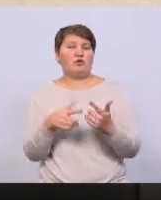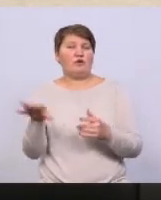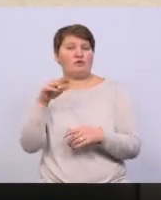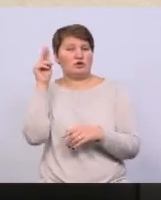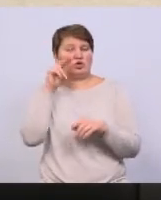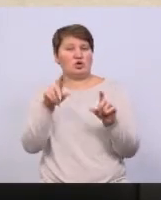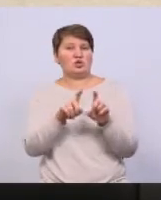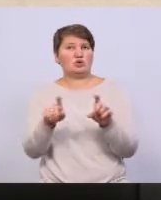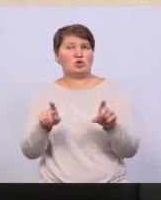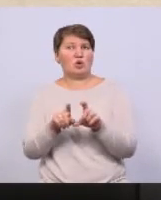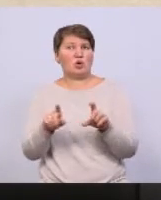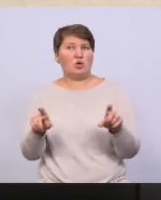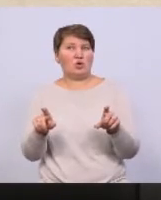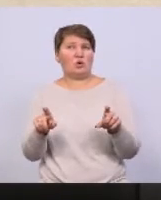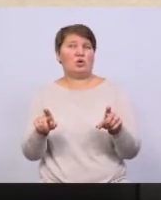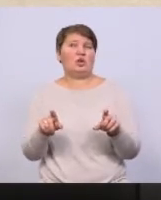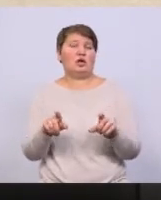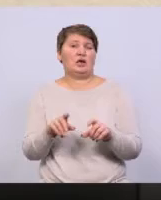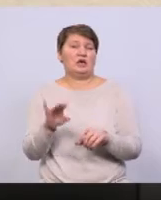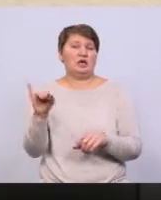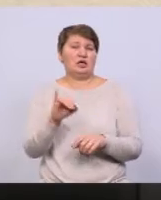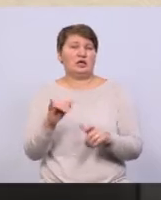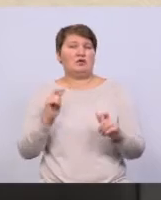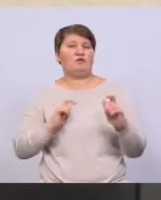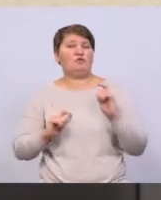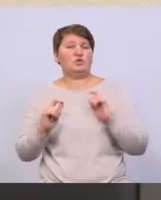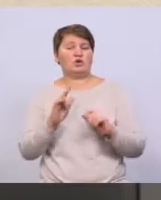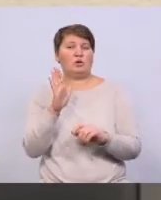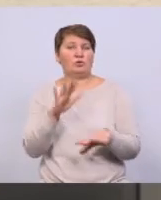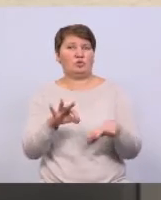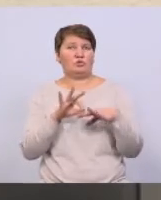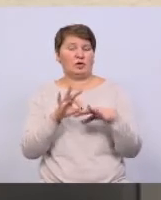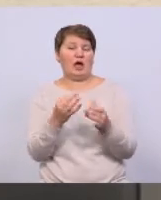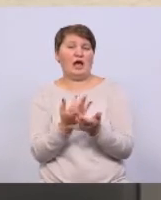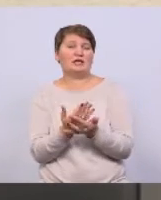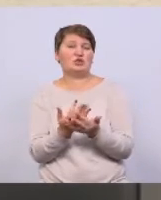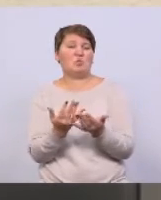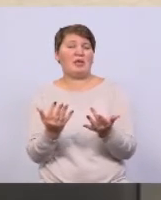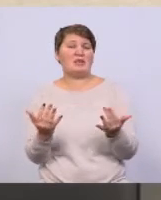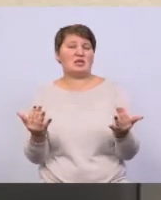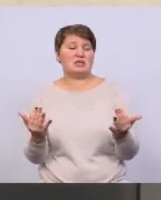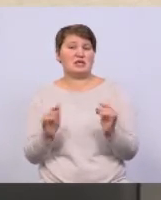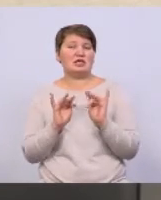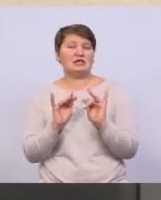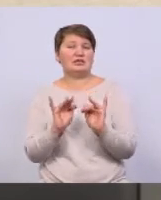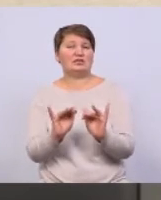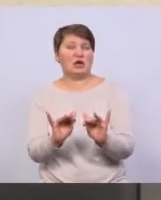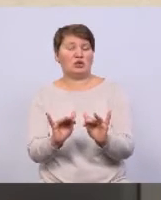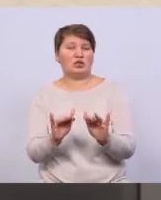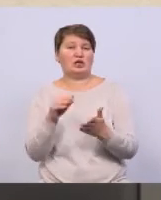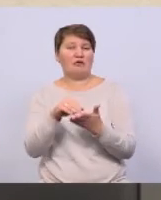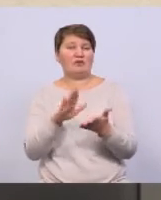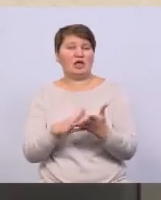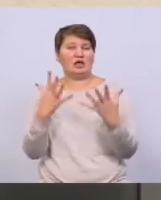закладах, як і середньої ланки, і в вузах. Будуть проходити різноманітні заходи на відзначення Дня Гідності